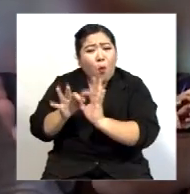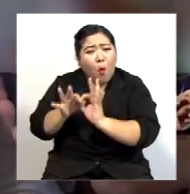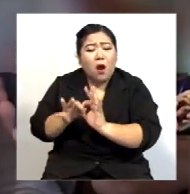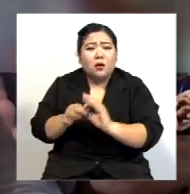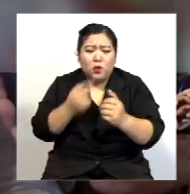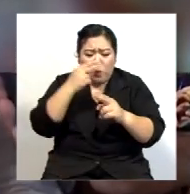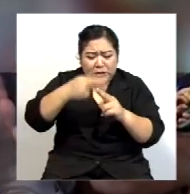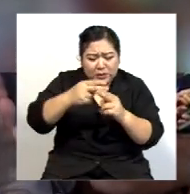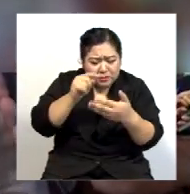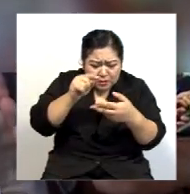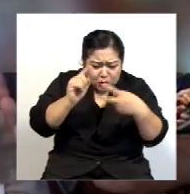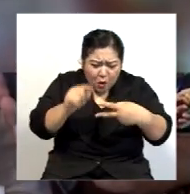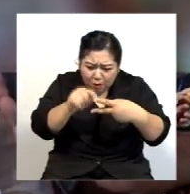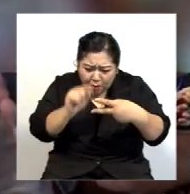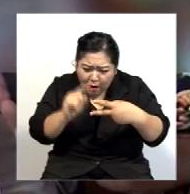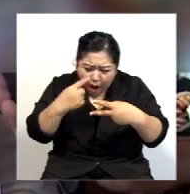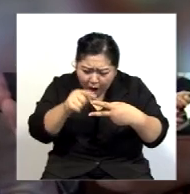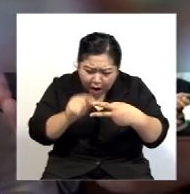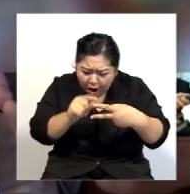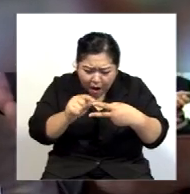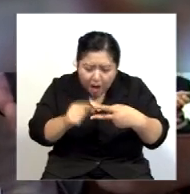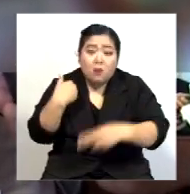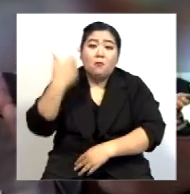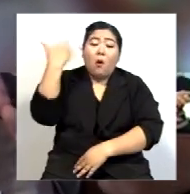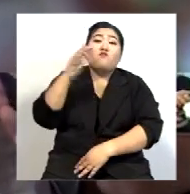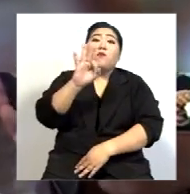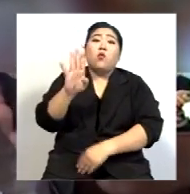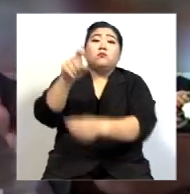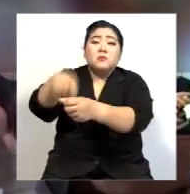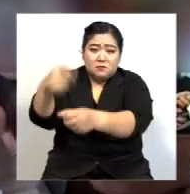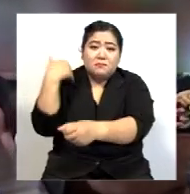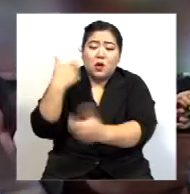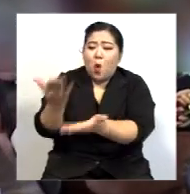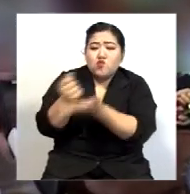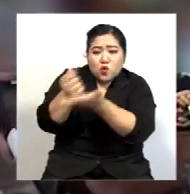ไม่มีเพราะว่าเคยแขวนเฟซที่ว่าขอความช่วยเหลือ